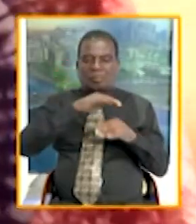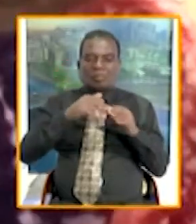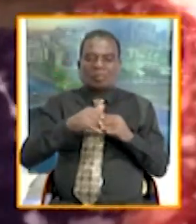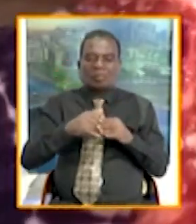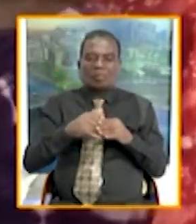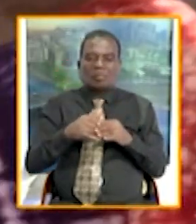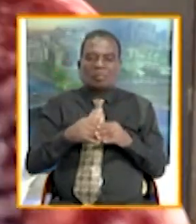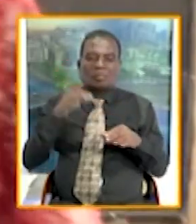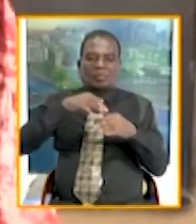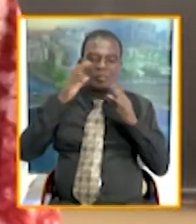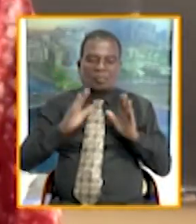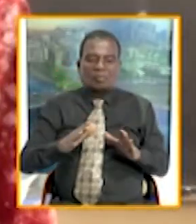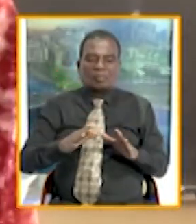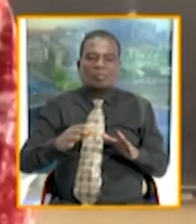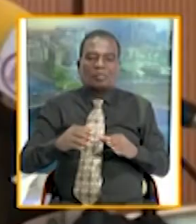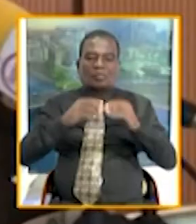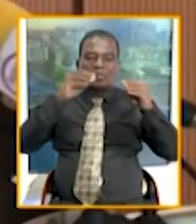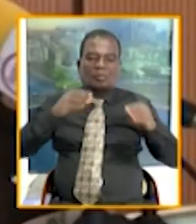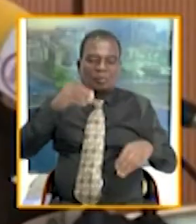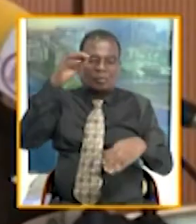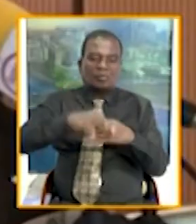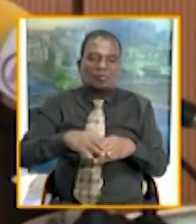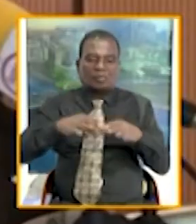L'électeur se soumettra ensuite au processus de vote.